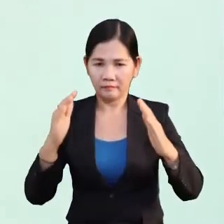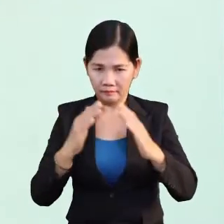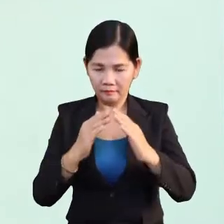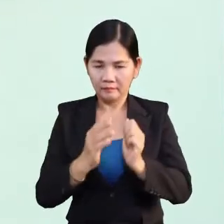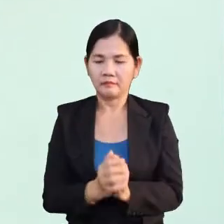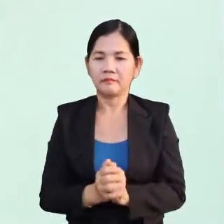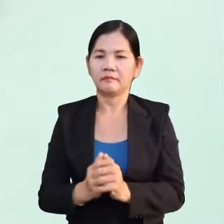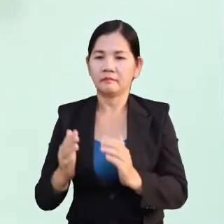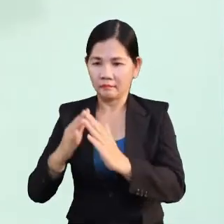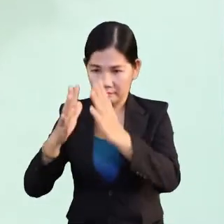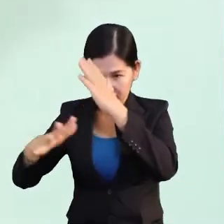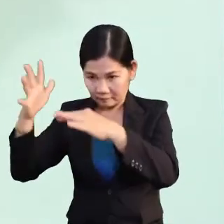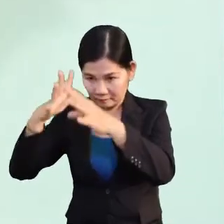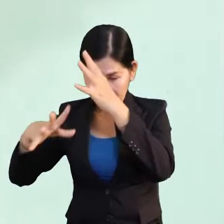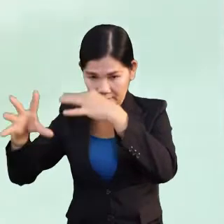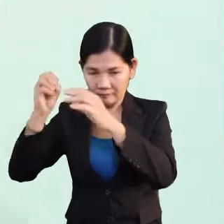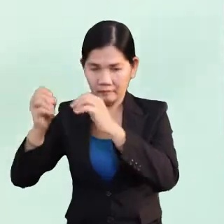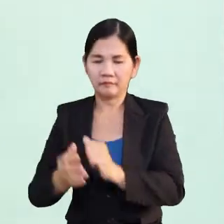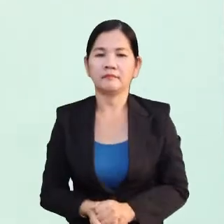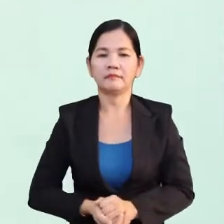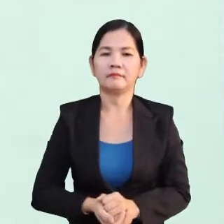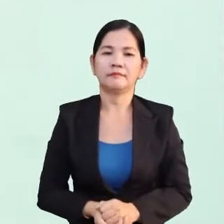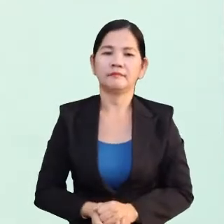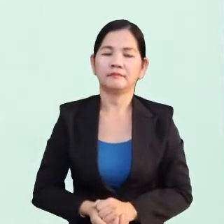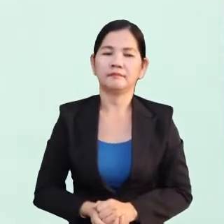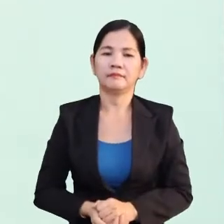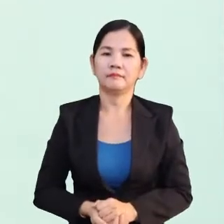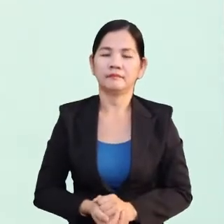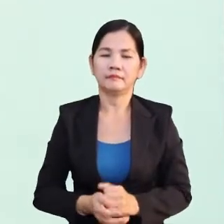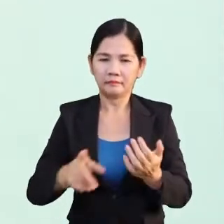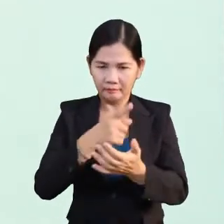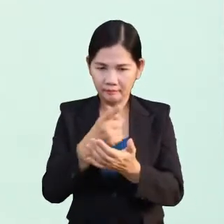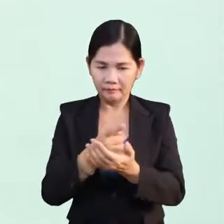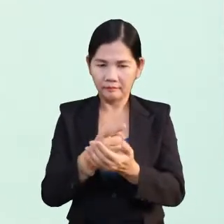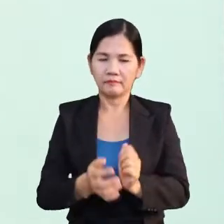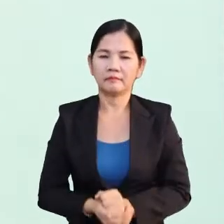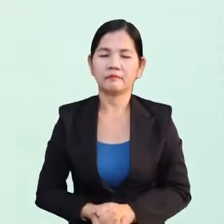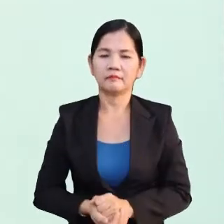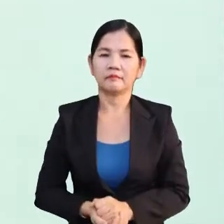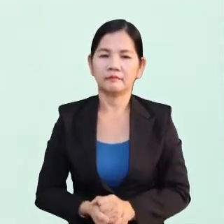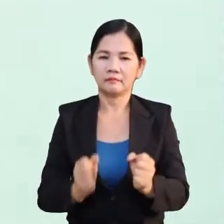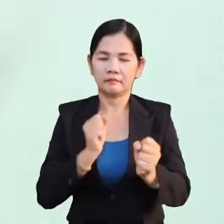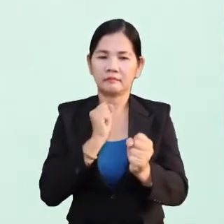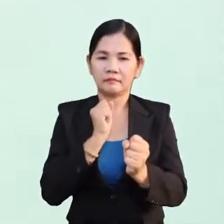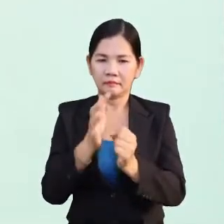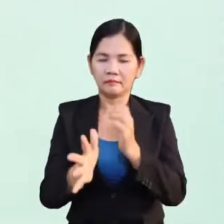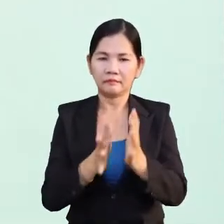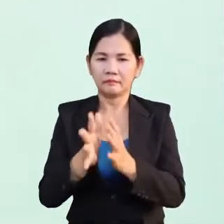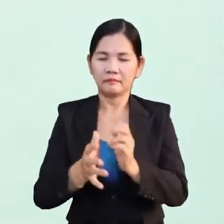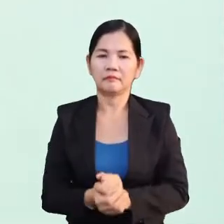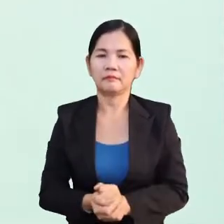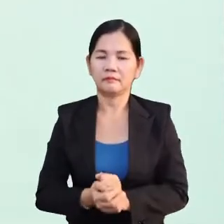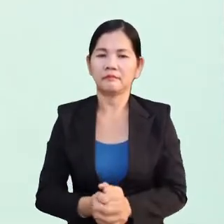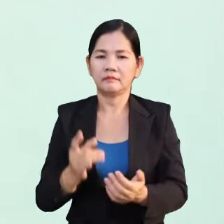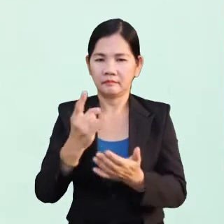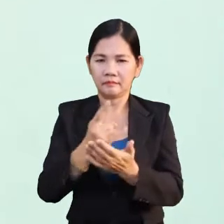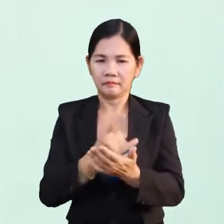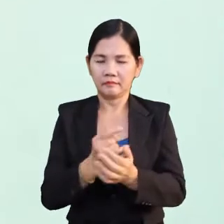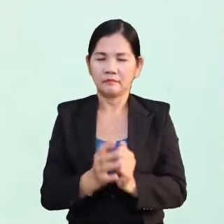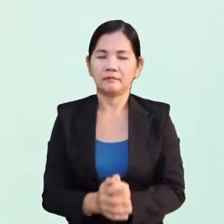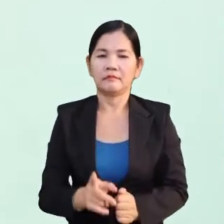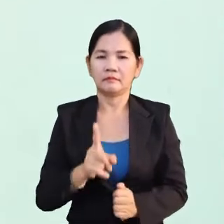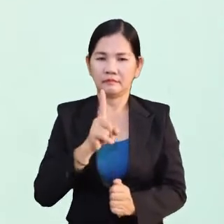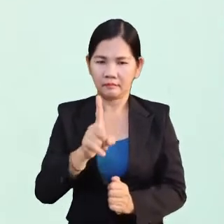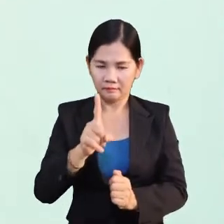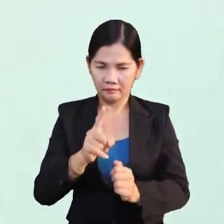និងនៅសាលារៀនចាកូនចូលរួមអានជាមួយអ្នកគ្រូចាប់ផ្ដើមមេរៀនទី